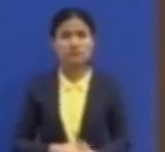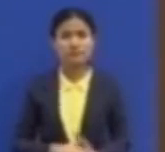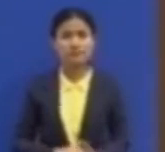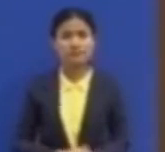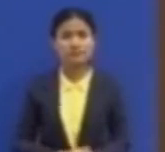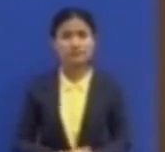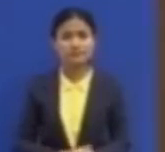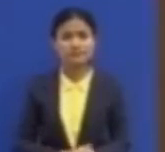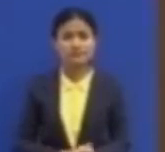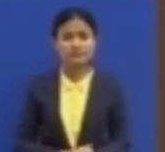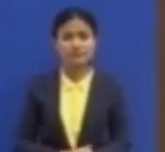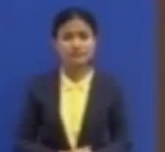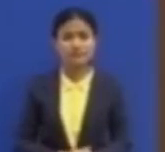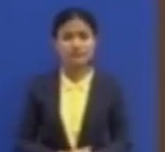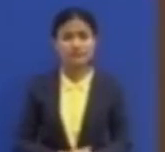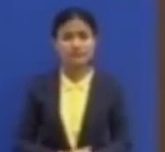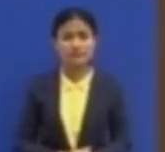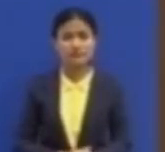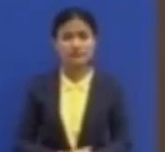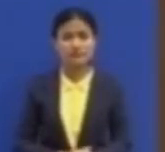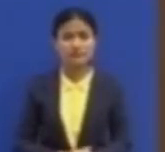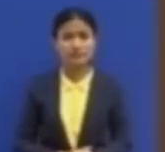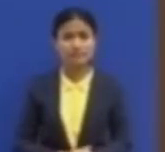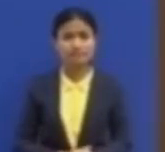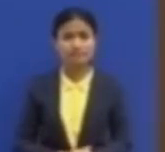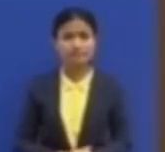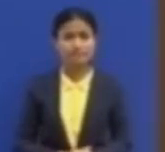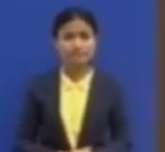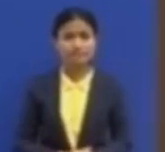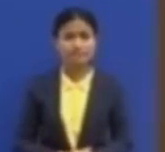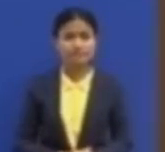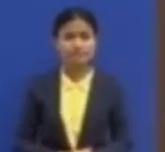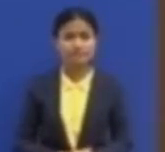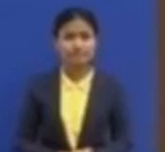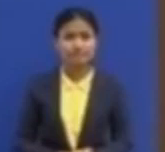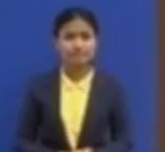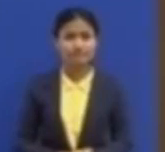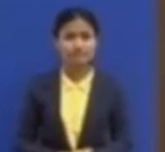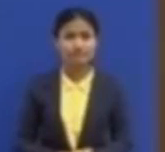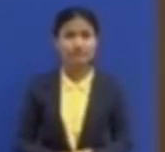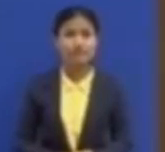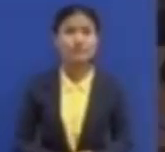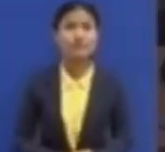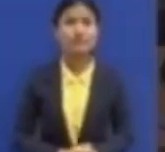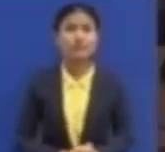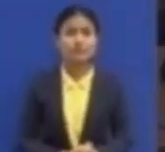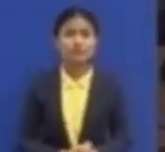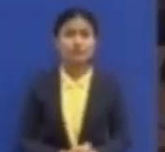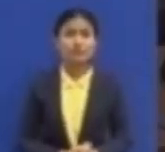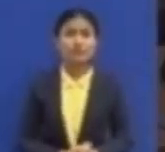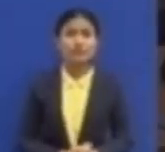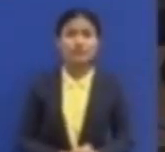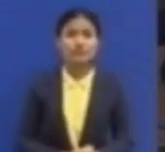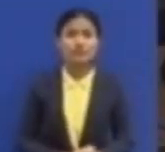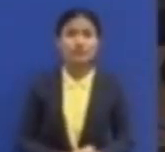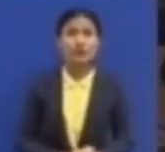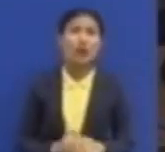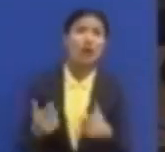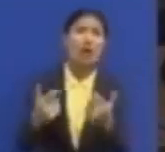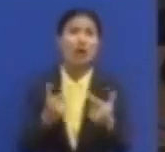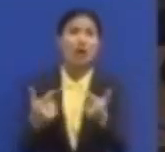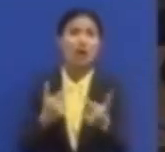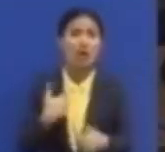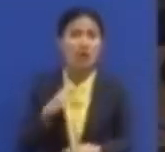ก็ประท้วงอีกแล้วล่ะ ก ็ไม่เหนื่อยหรือประท้วงอ ่ ะ ไม่เหนื่อยครับเพิ่งเข้าสภาครั้งแรกเหมือนกัน